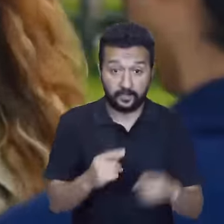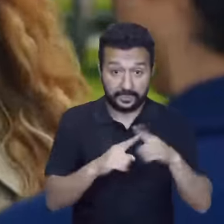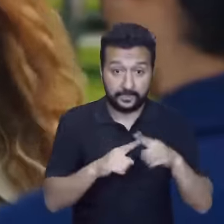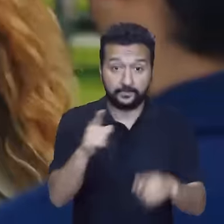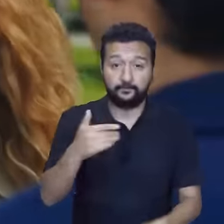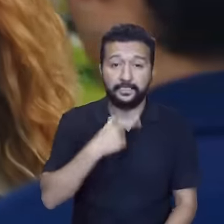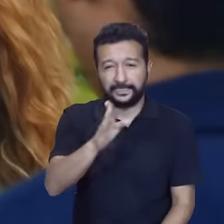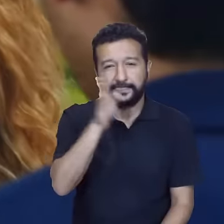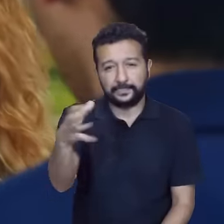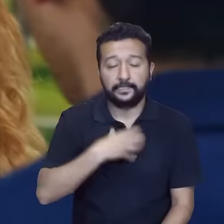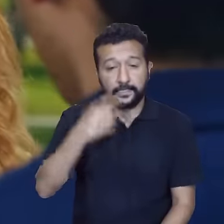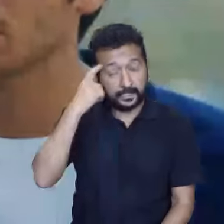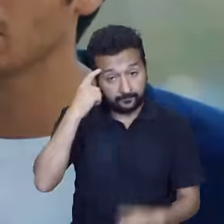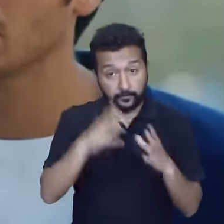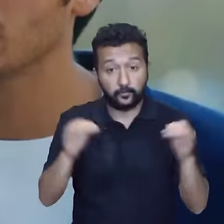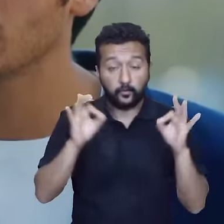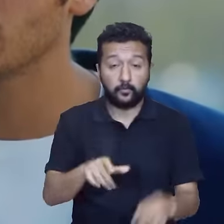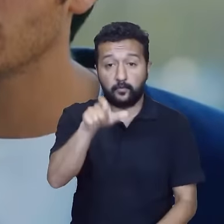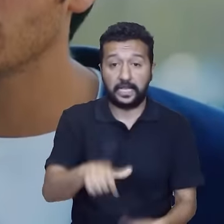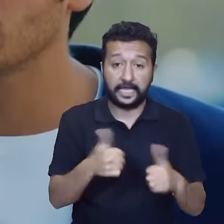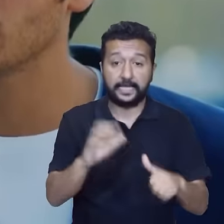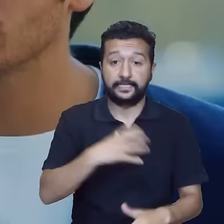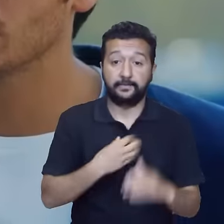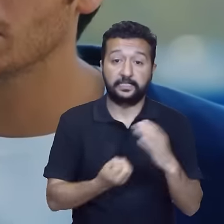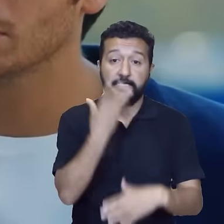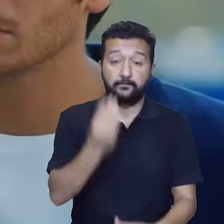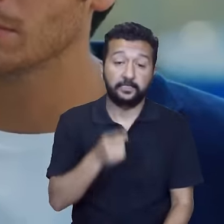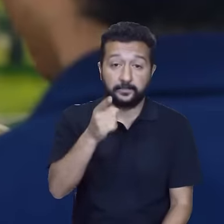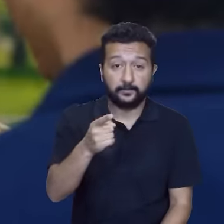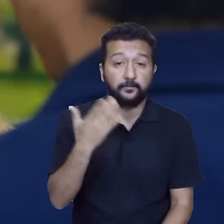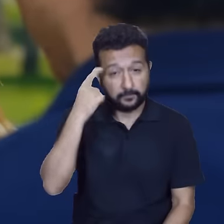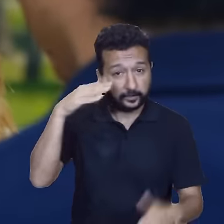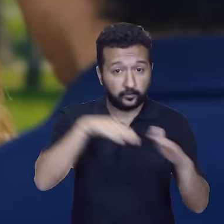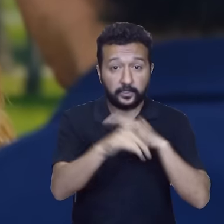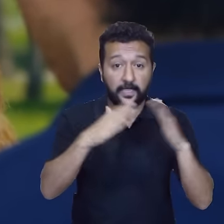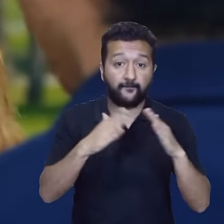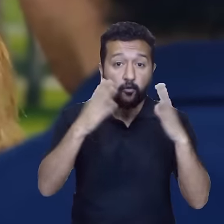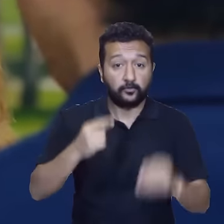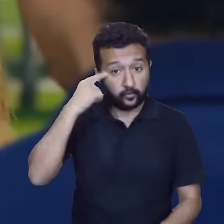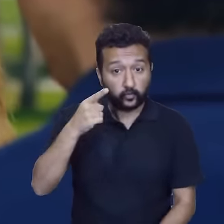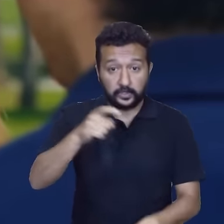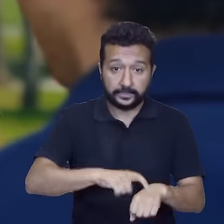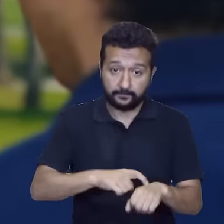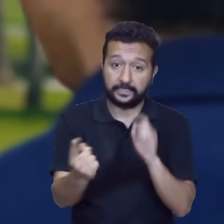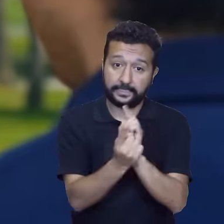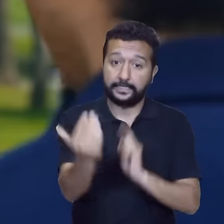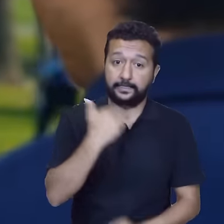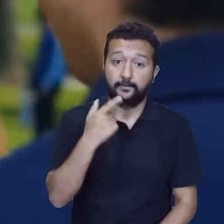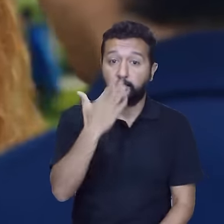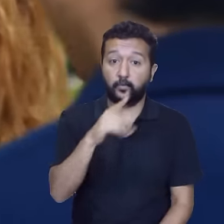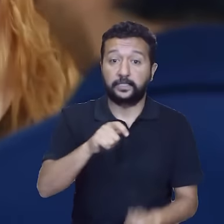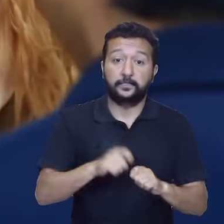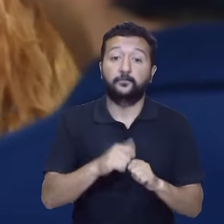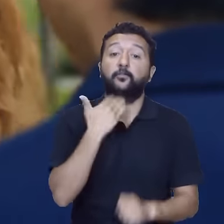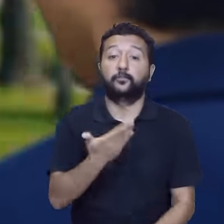Tarık? Bence git sen biraz kafanı topla. Böyle karına sahip çıkabileceğini, başını sokabilecek bir evin olabileceğini düşündüğün zaman karşıma gel. Yoksa